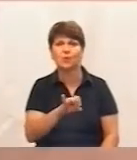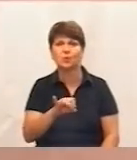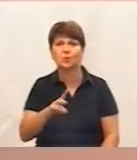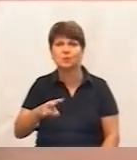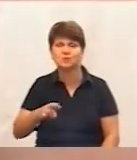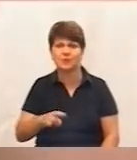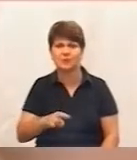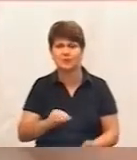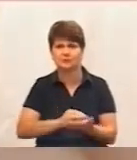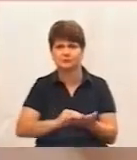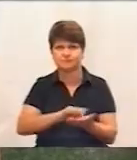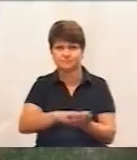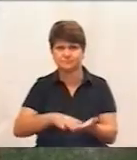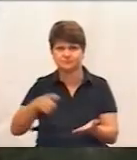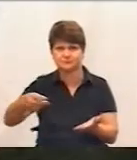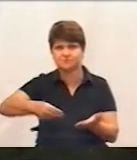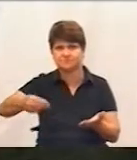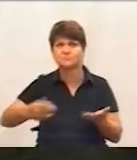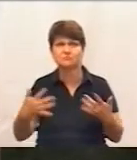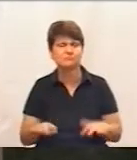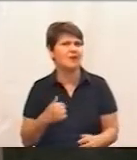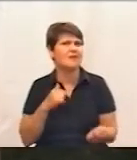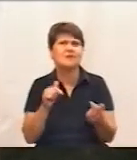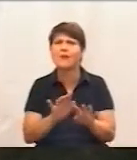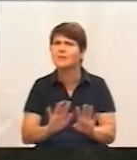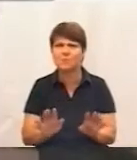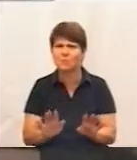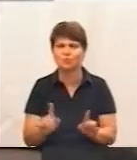каже, петицію вже підписала. Я не проти, щоб построїли такий